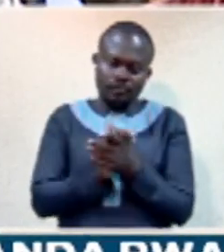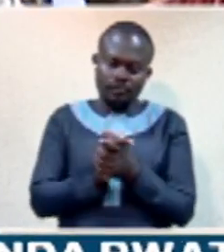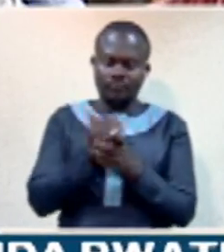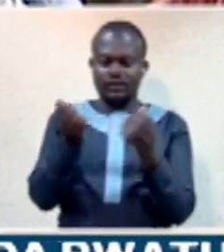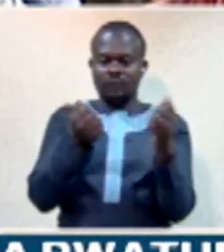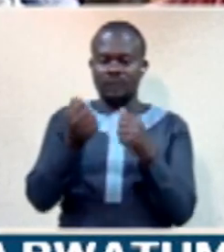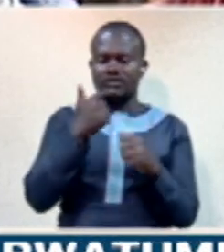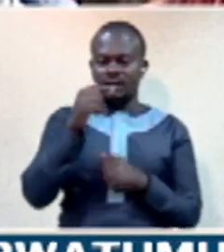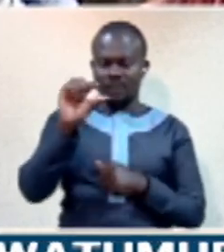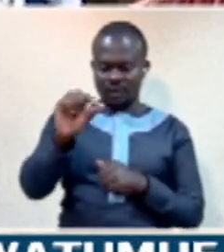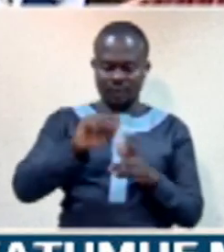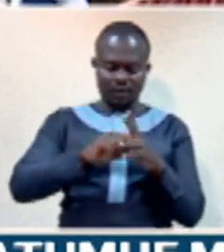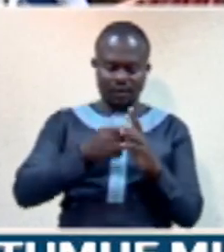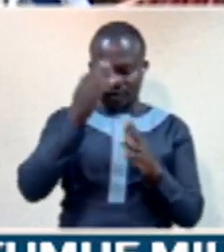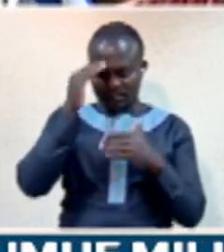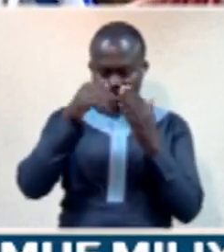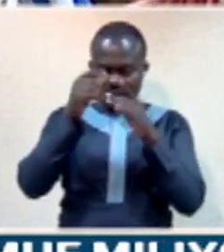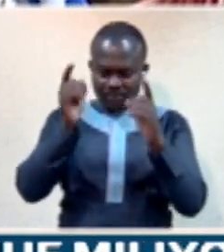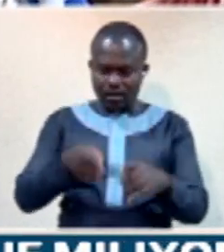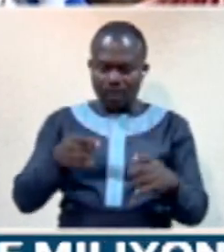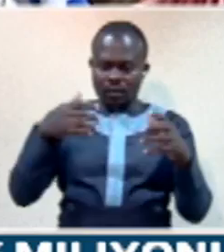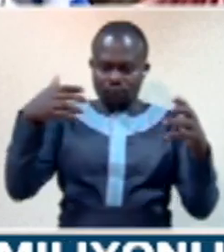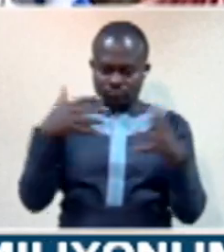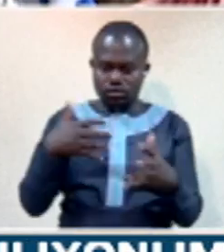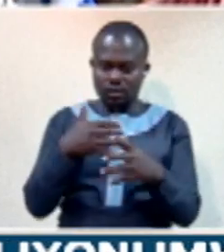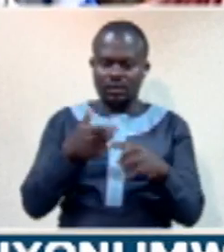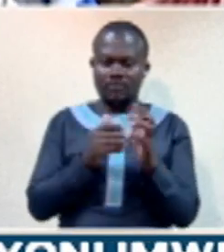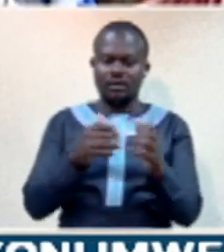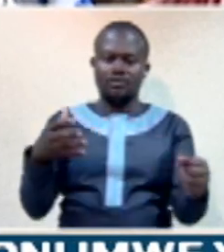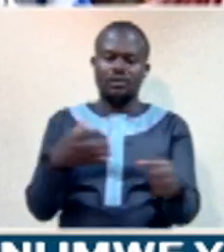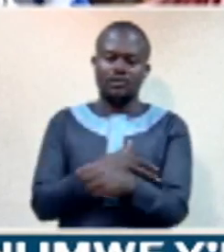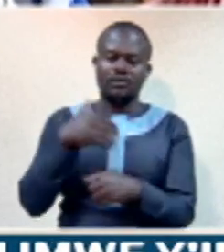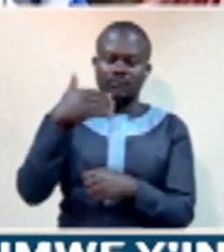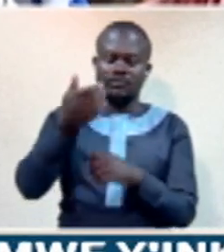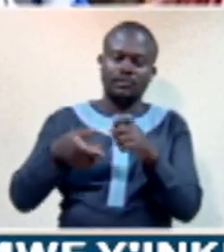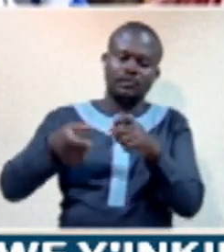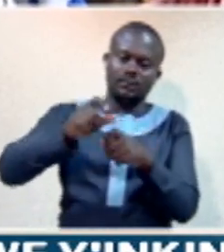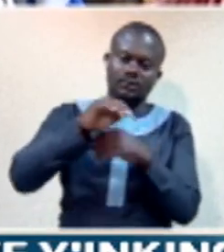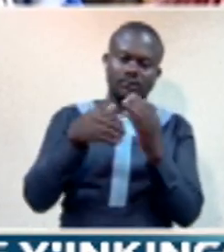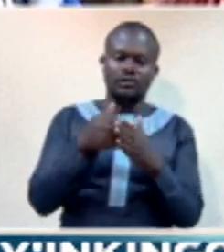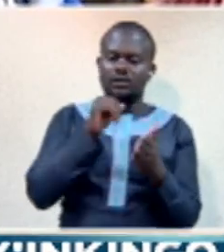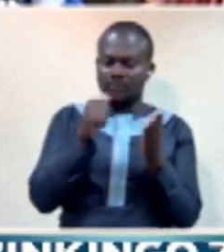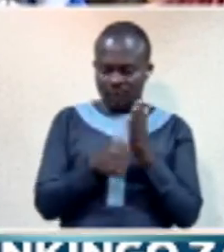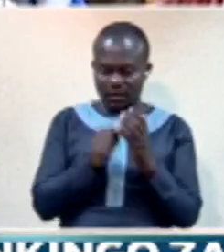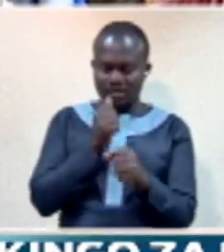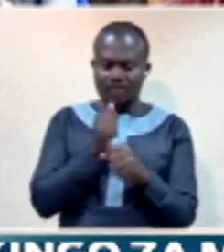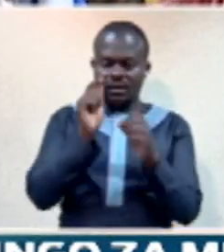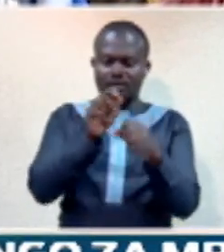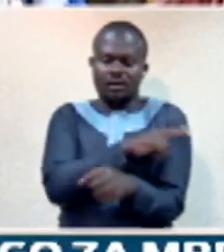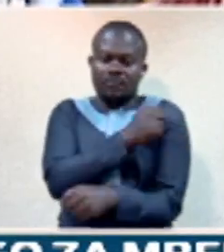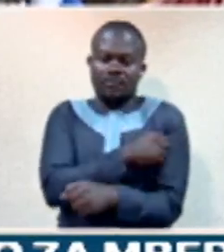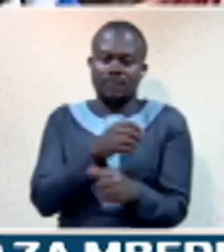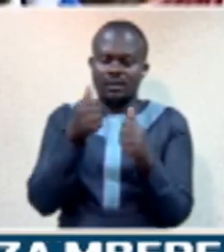imodoka zari nkeya bigitangira, kuko byaje bitunguranye, ariko ubushobozi bwagiye buboneka barazongera. Ubu nta kibazo, abakozi bajya kwa muganga